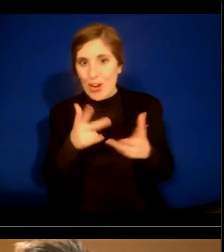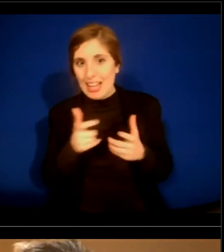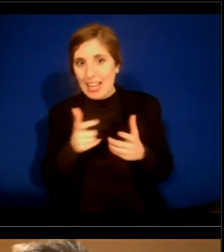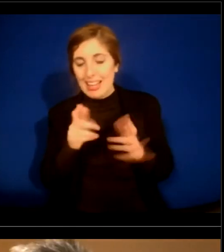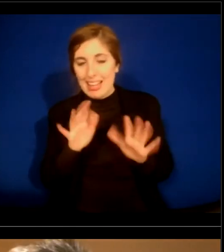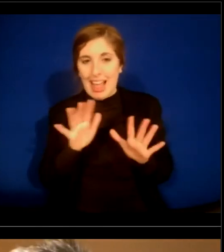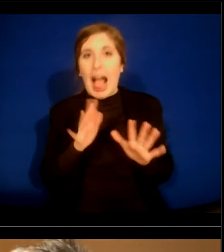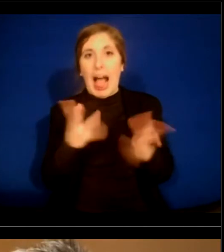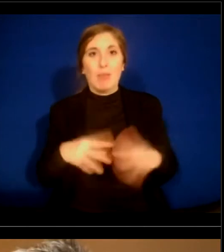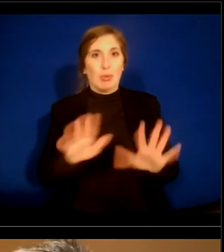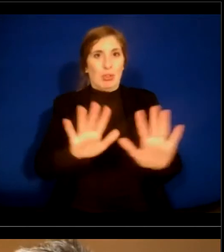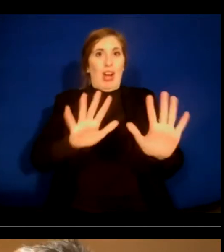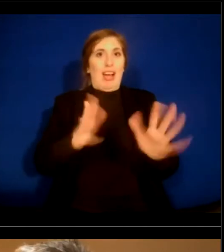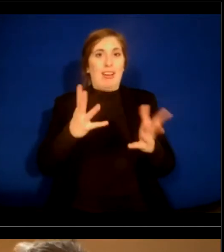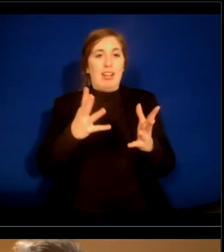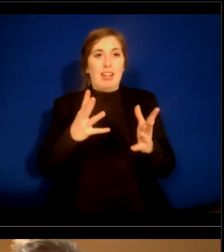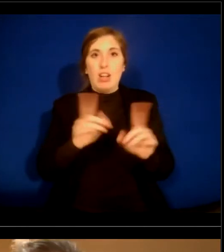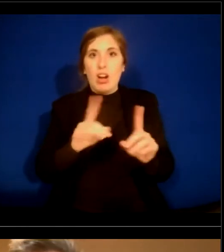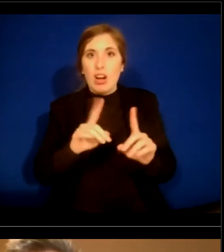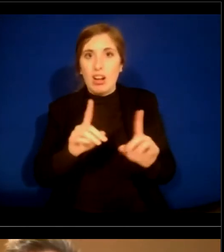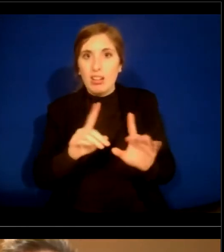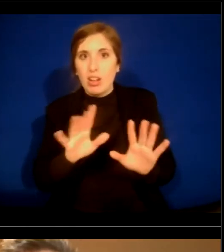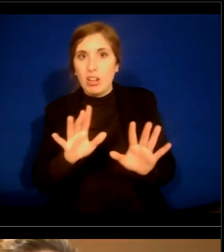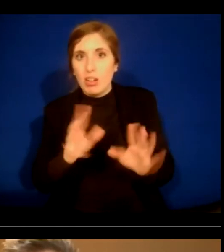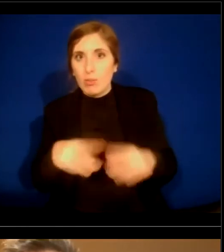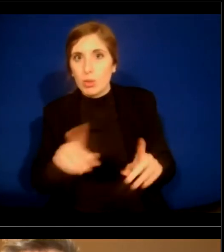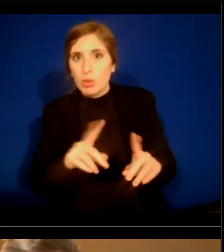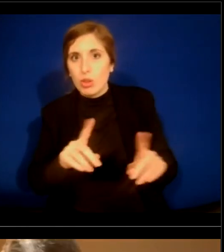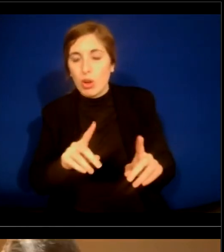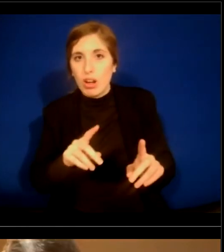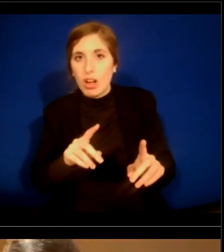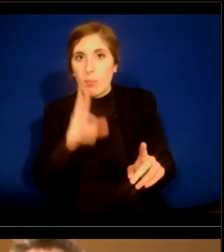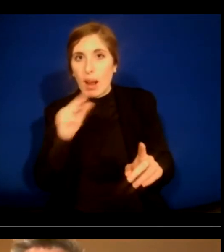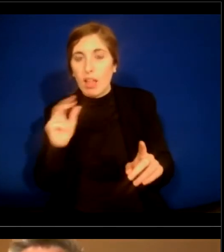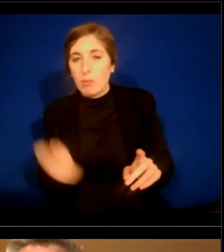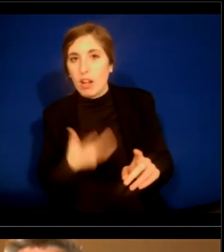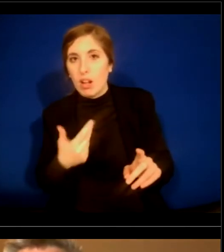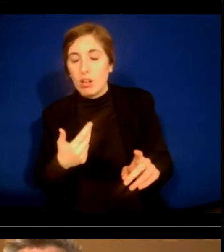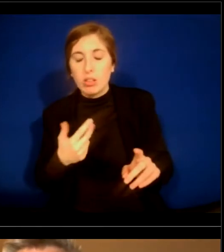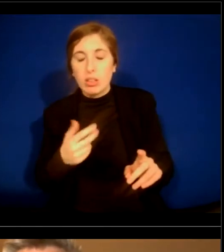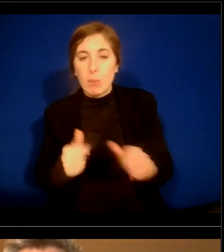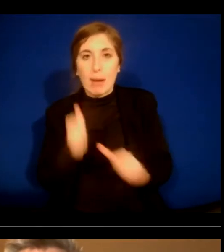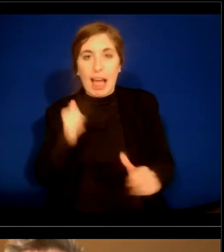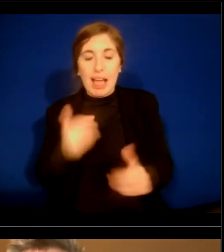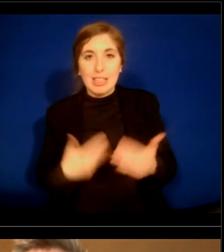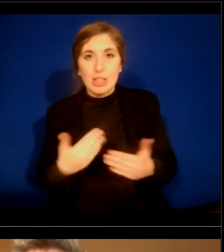Perfetto, no, ho parlato troppo presto apparentemente, nel senso che li ho caricati, ma non li vedo